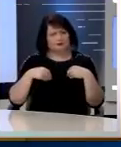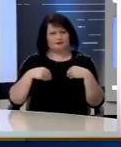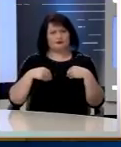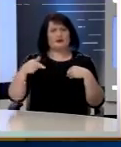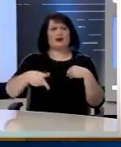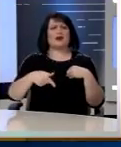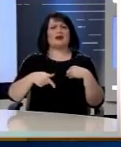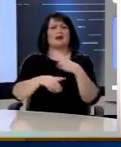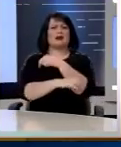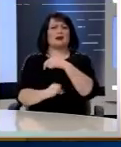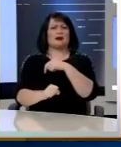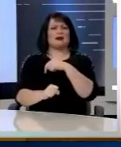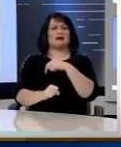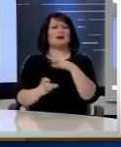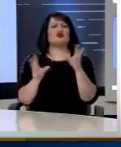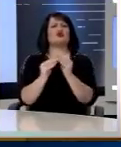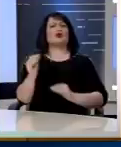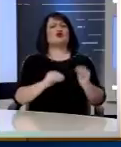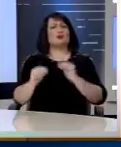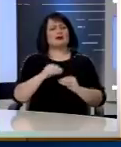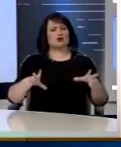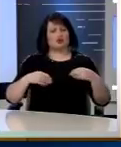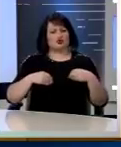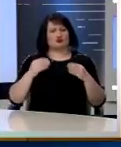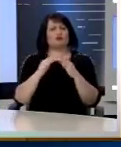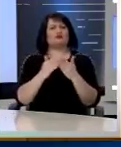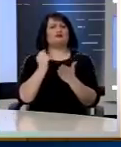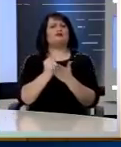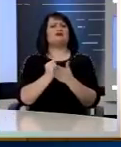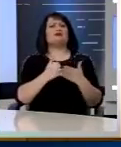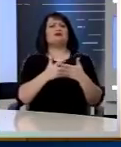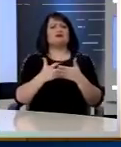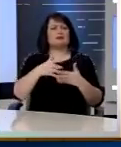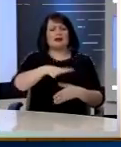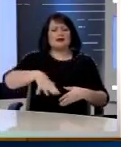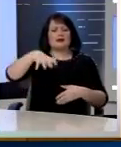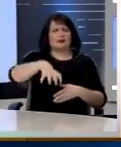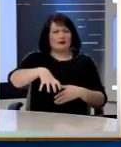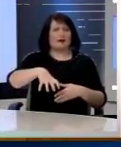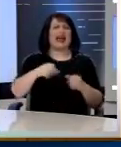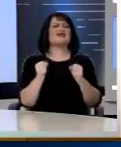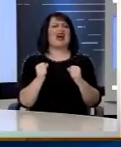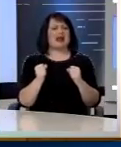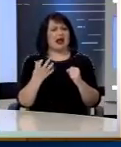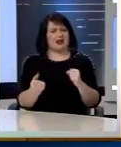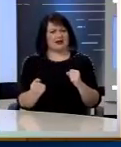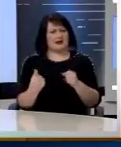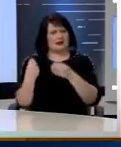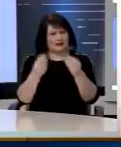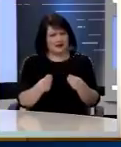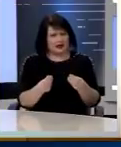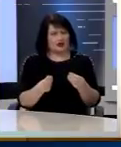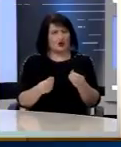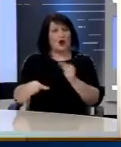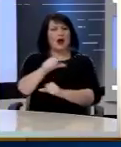Γενική Γραμματεία Εξοπλισμών, το πιστοποιητικό βιομηχανικής ασφάλειας των εγκαταστάσεων από την περιφέρεια. Σας καταθέτω στη Βουλή τη αλλαγή